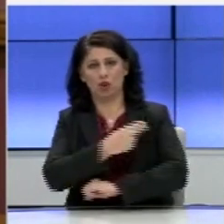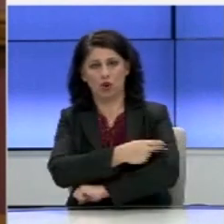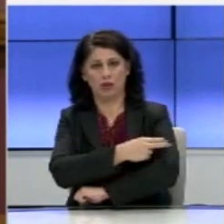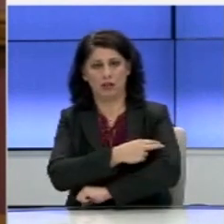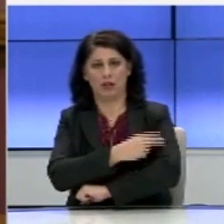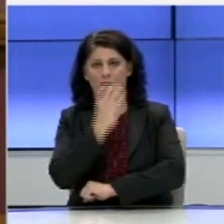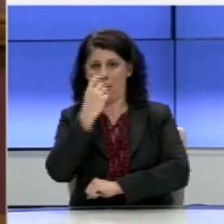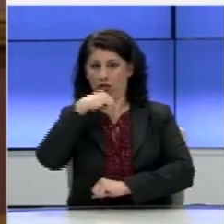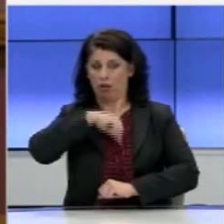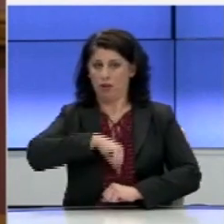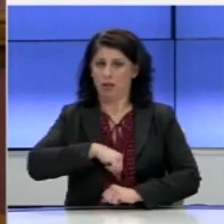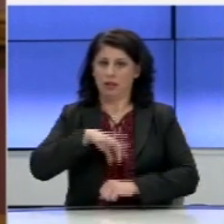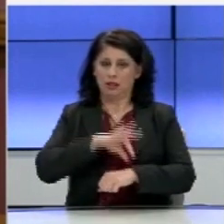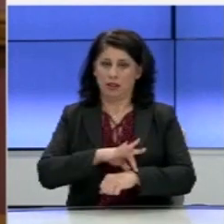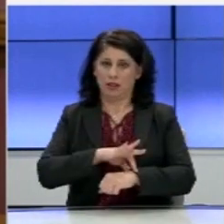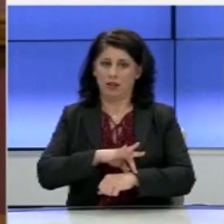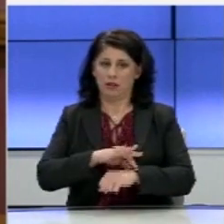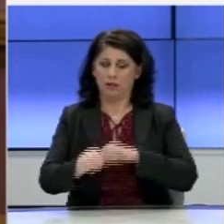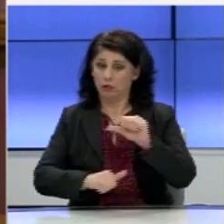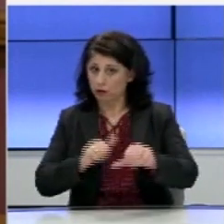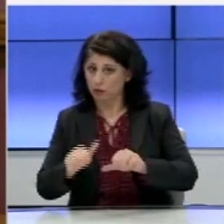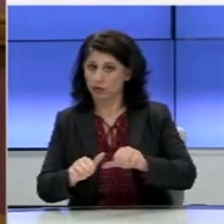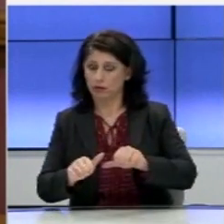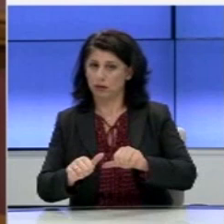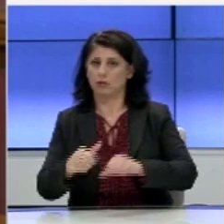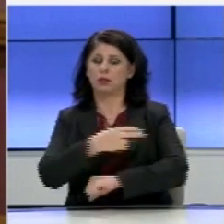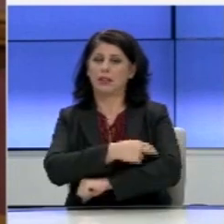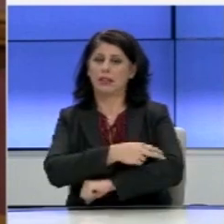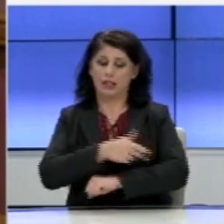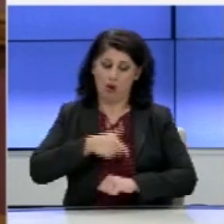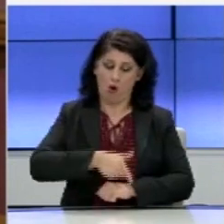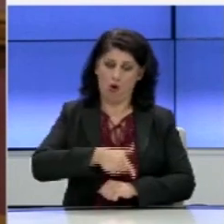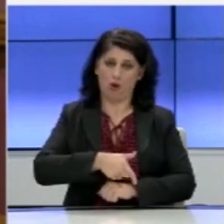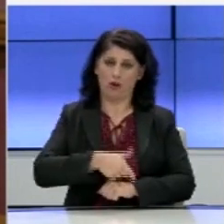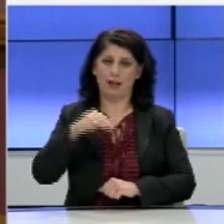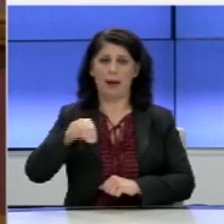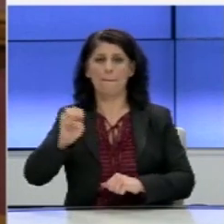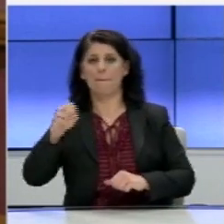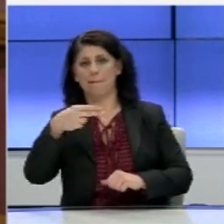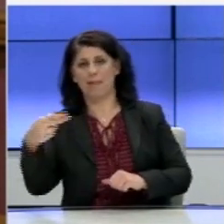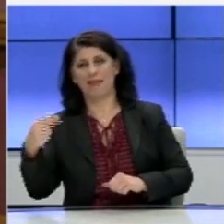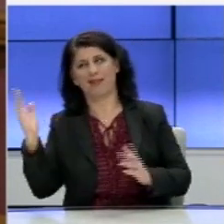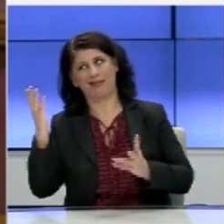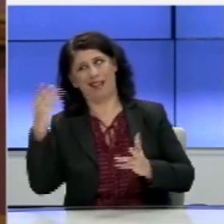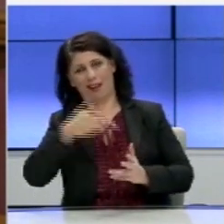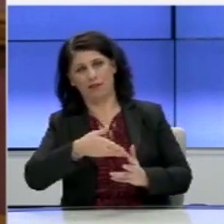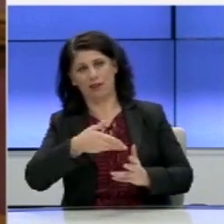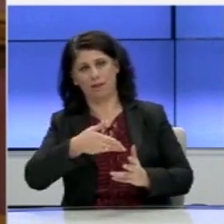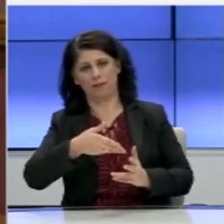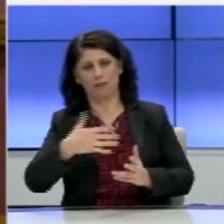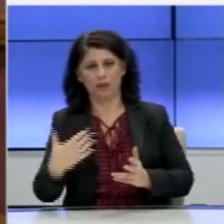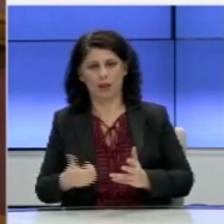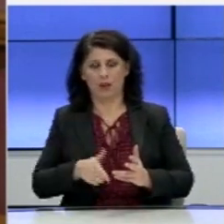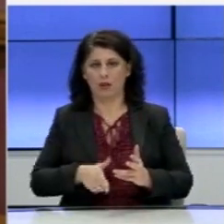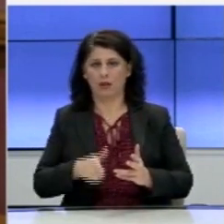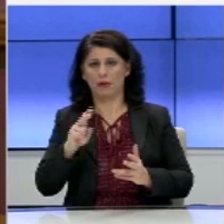νοσηλείας διασωληνωμένου ασθενή που το μετέτρεψε την κλινική, την ουρολογική σε ΜΕΘ, τάχα μου κλινική, να είσαι την νοσηλεύτρια της